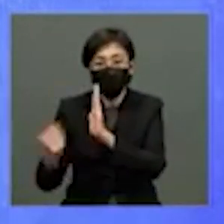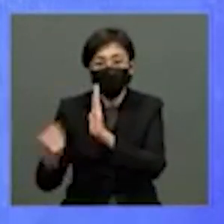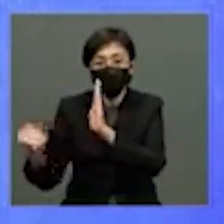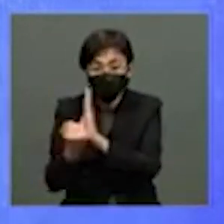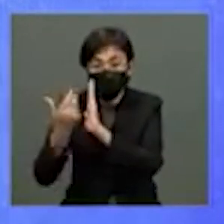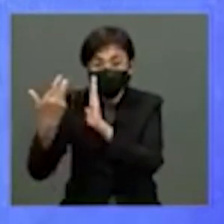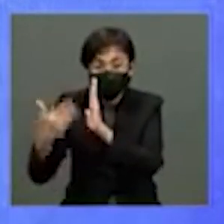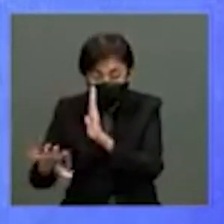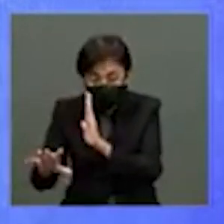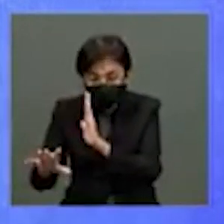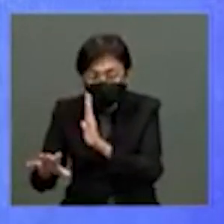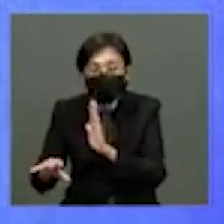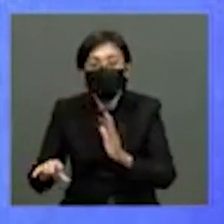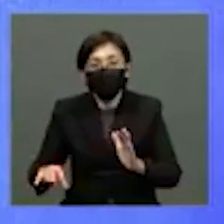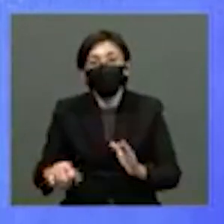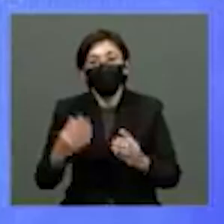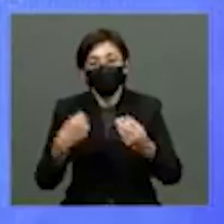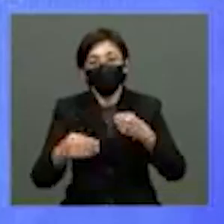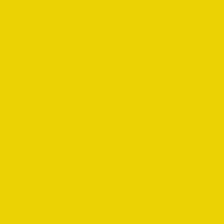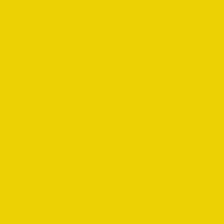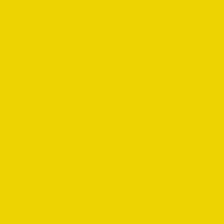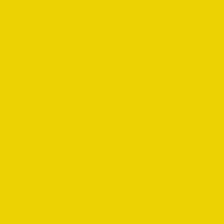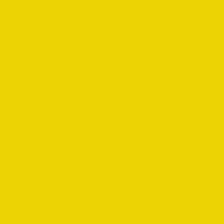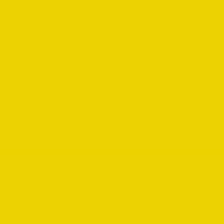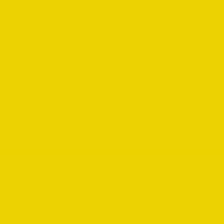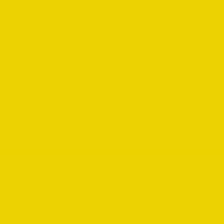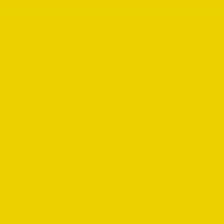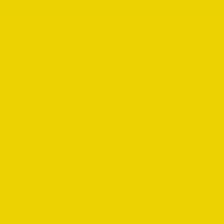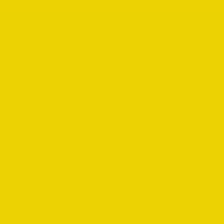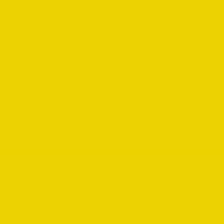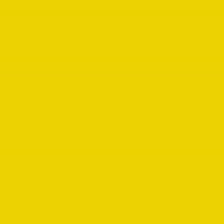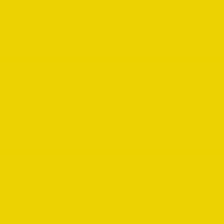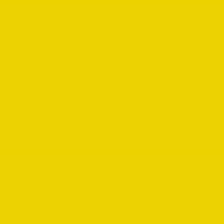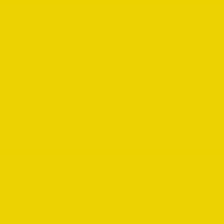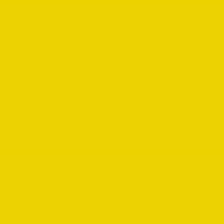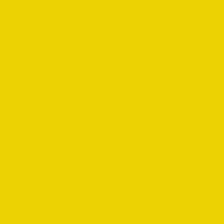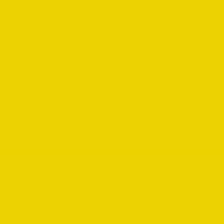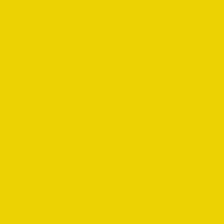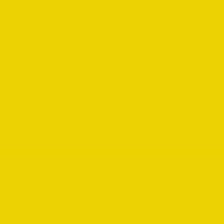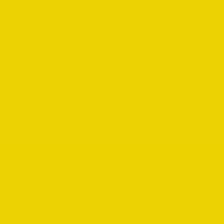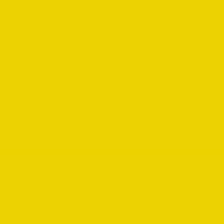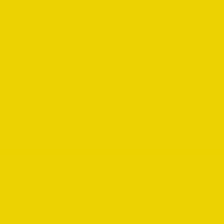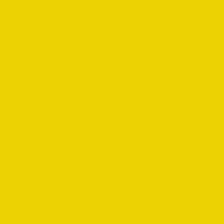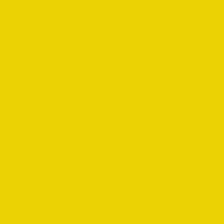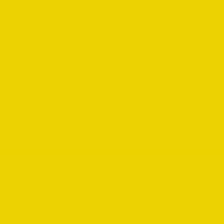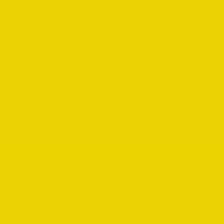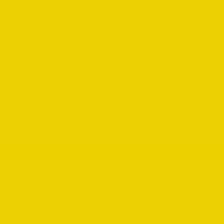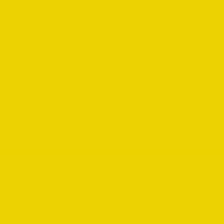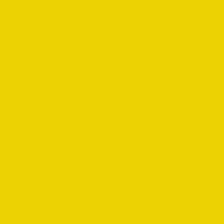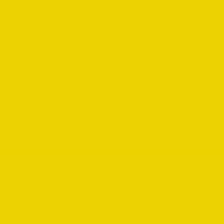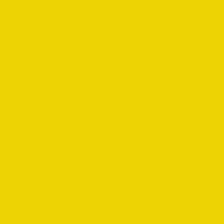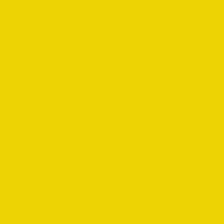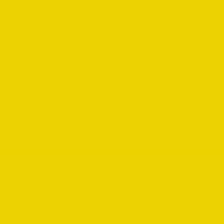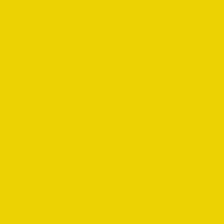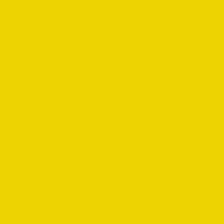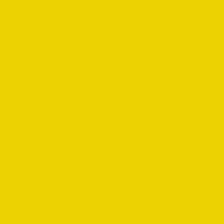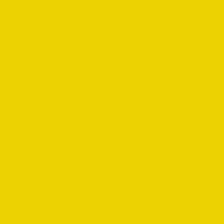ความชัดเจนจึงจะเริ่มผ่อนคลายได้ค่ะ กักตัวไม่กักใจสู้โควิดไปด้วยกัน